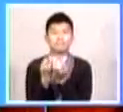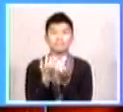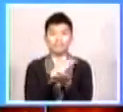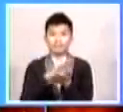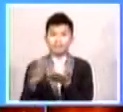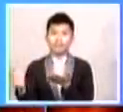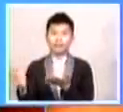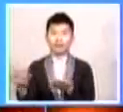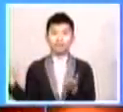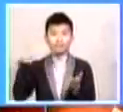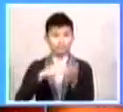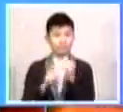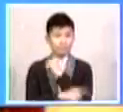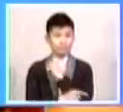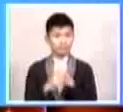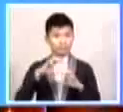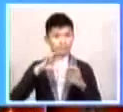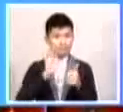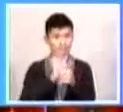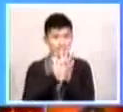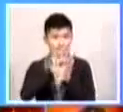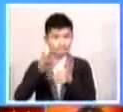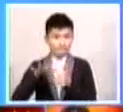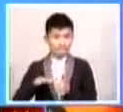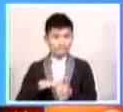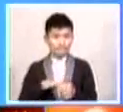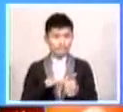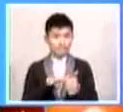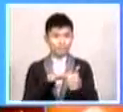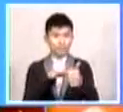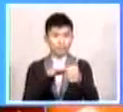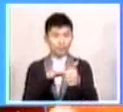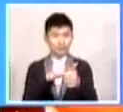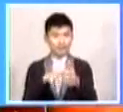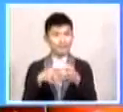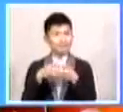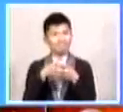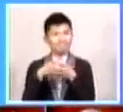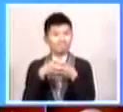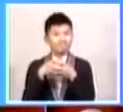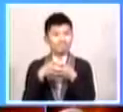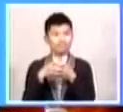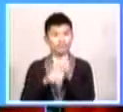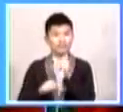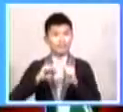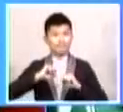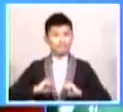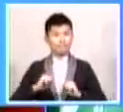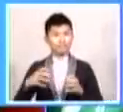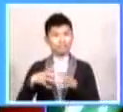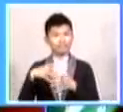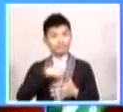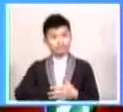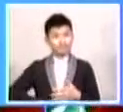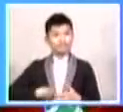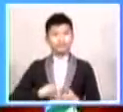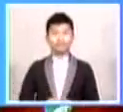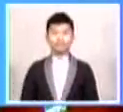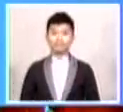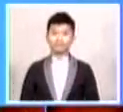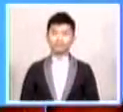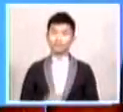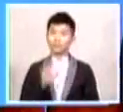终把国家带向一个真正生死与共的生命共同体。